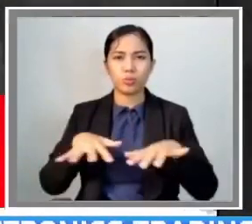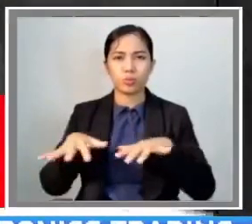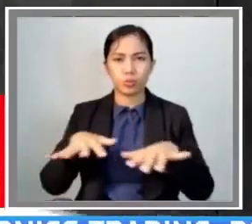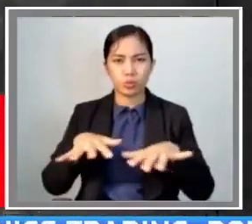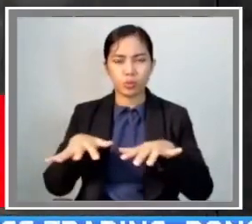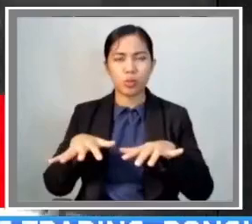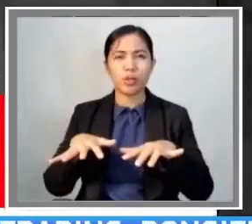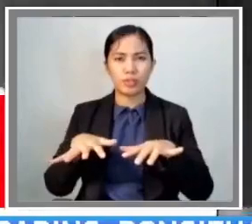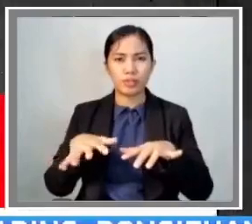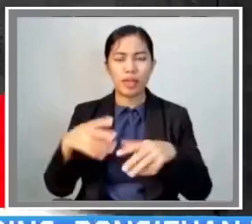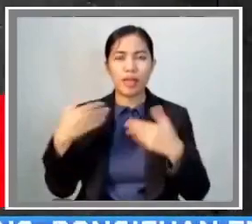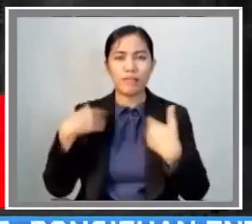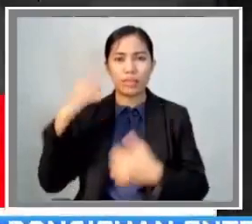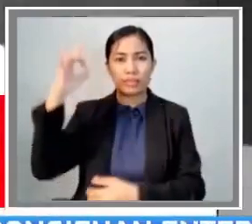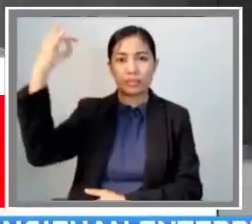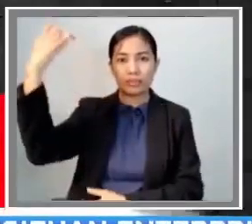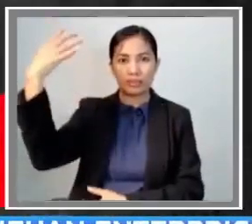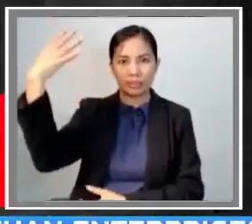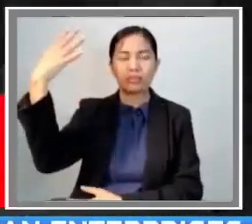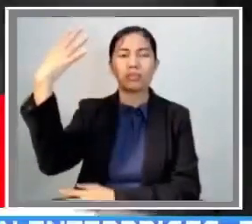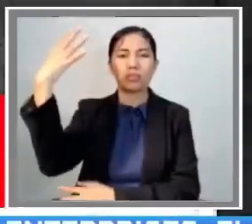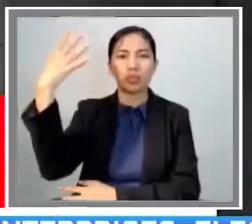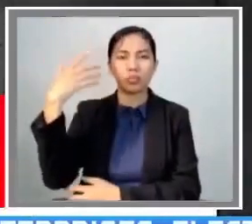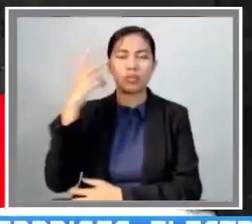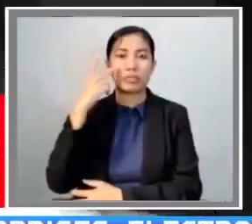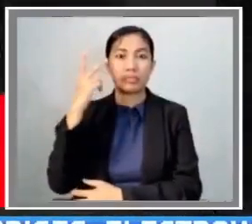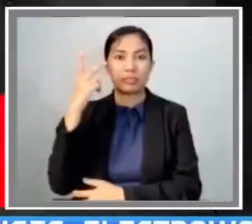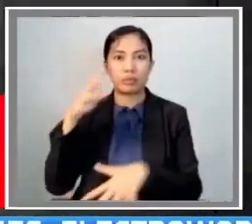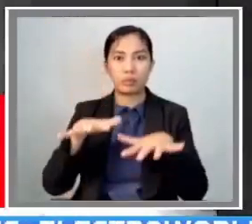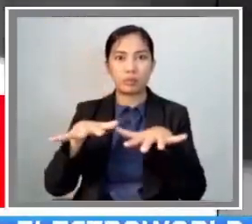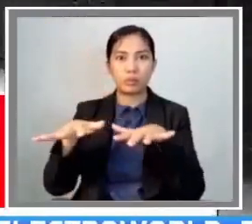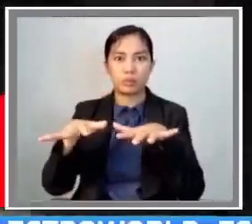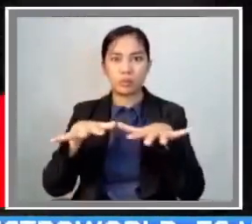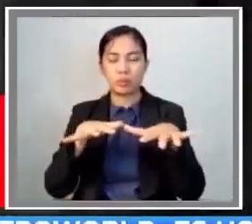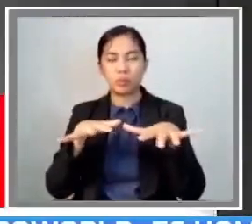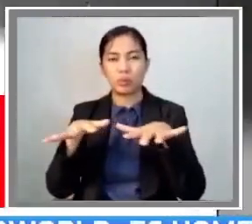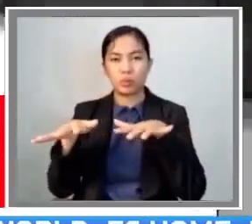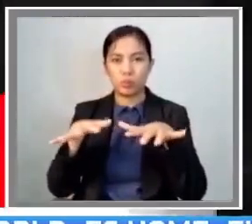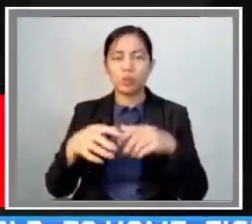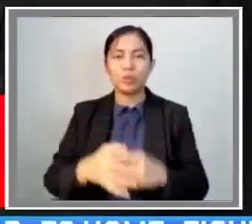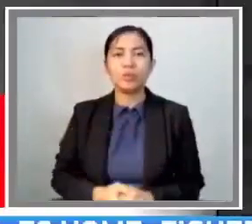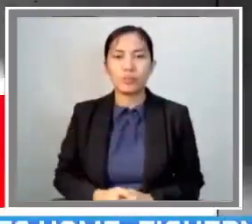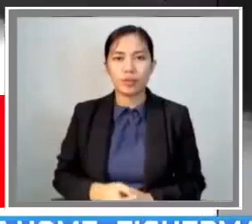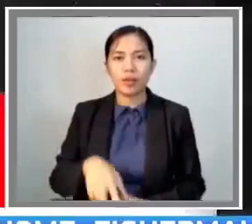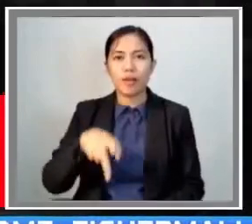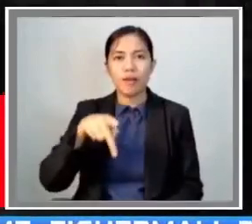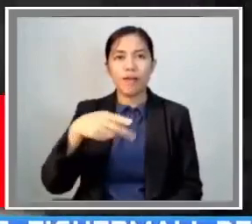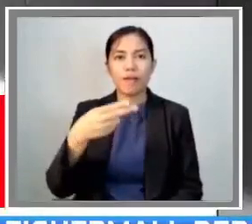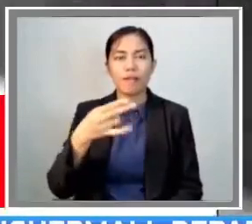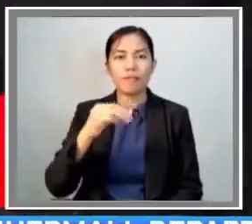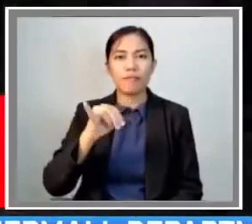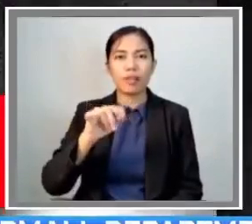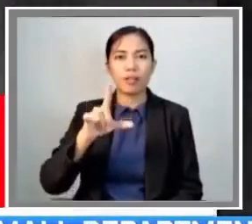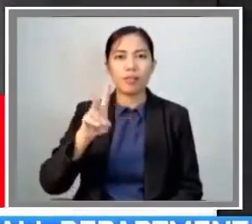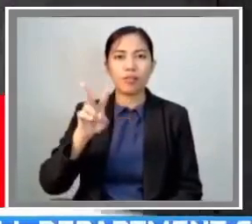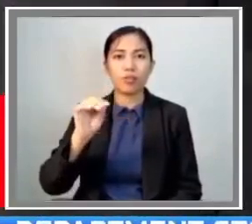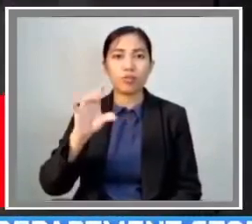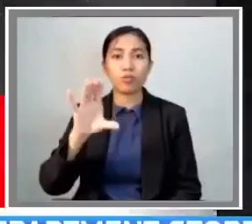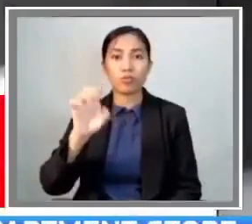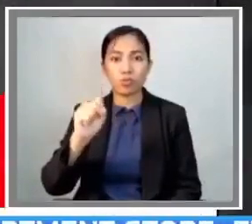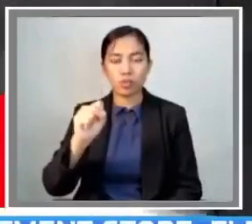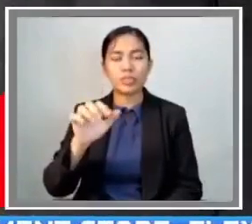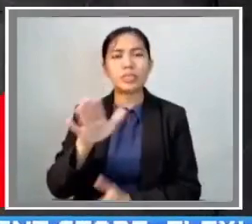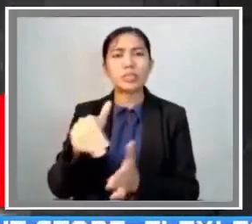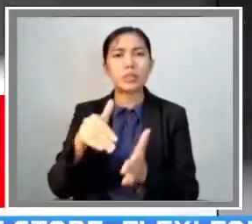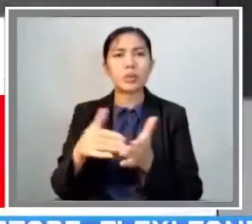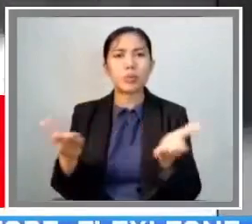bahay. Gumalaw rin ang ilang gamit sa garahe na yan. Ayon sa PHIVOLCS, naitala ang epicenter ng lindol, 12 kilometro hilagang